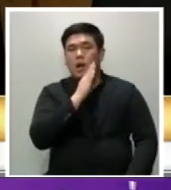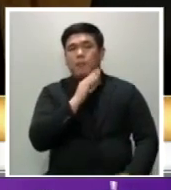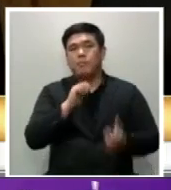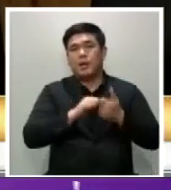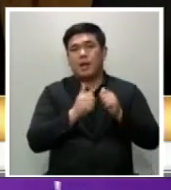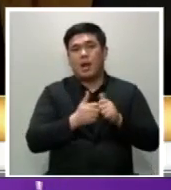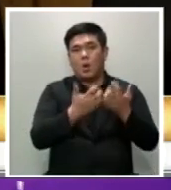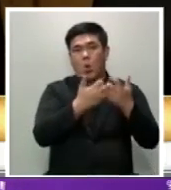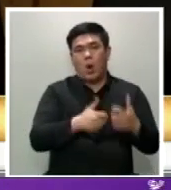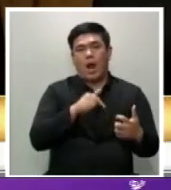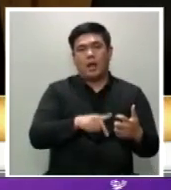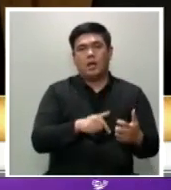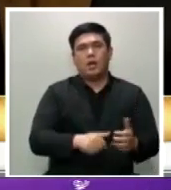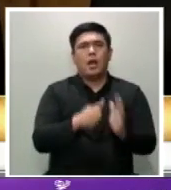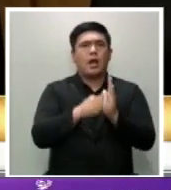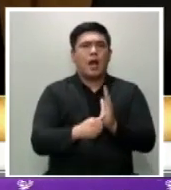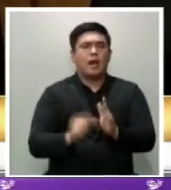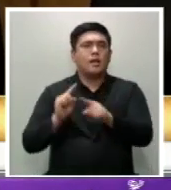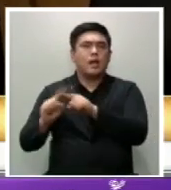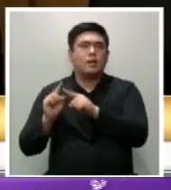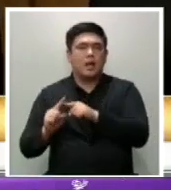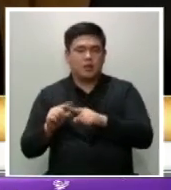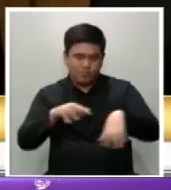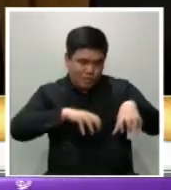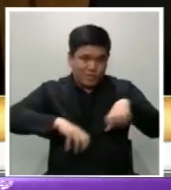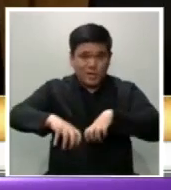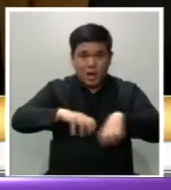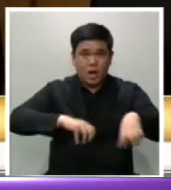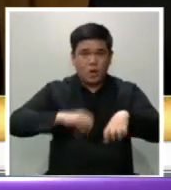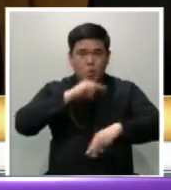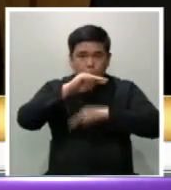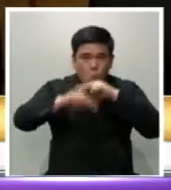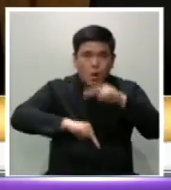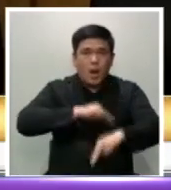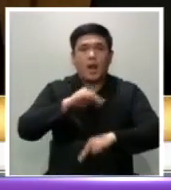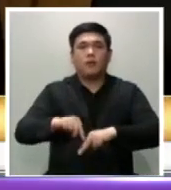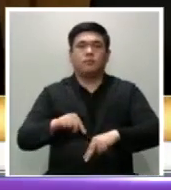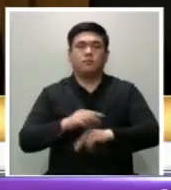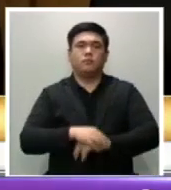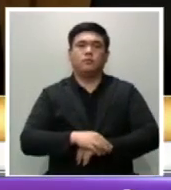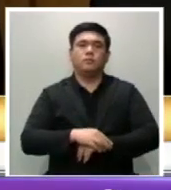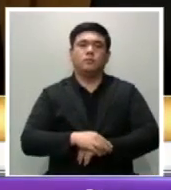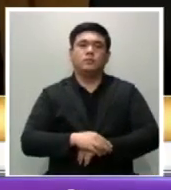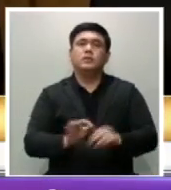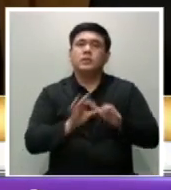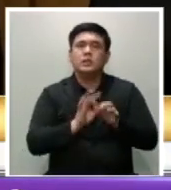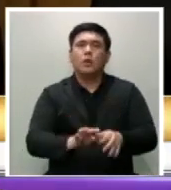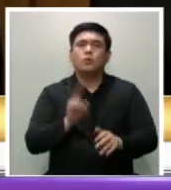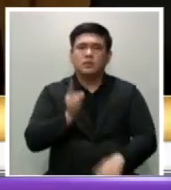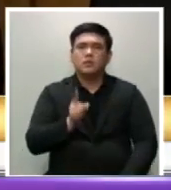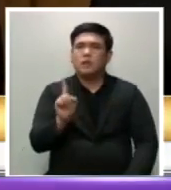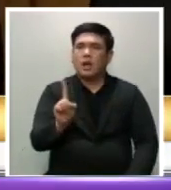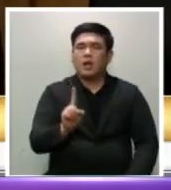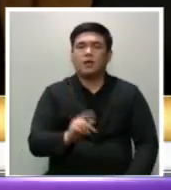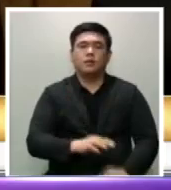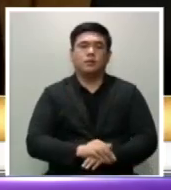จะต้องแก้ด้วยวิธีหลายอย่างโดยเฉพาะการบริหารจัดการและที่จริงผู้ก็พูดเป็นจริงครับท่านประธานอย่างที่ท่